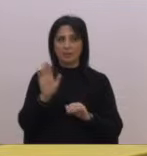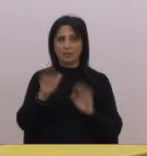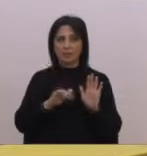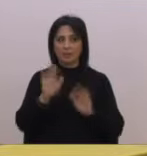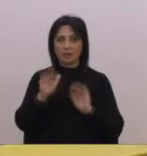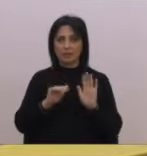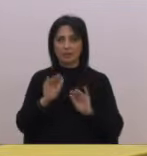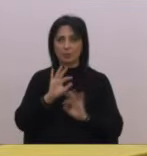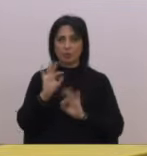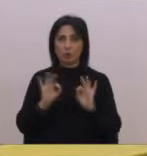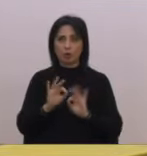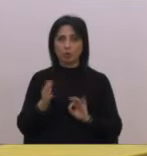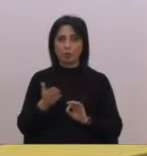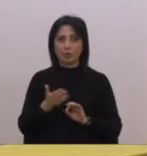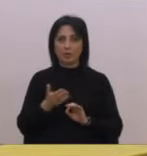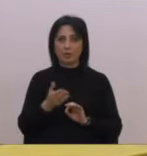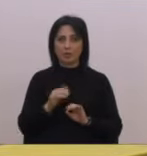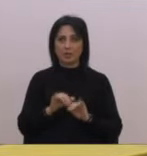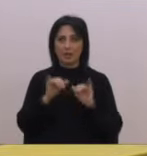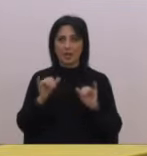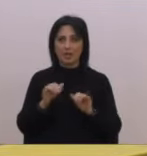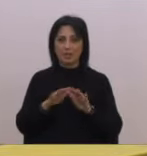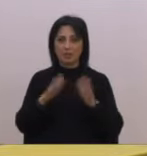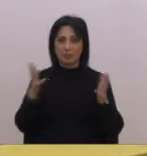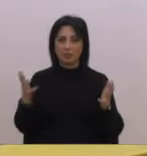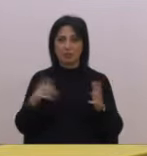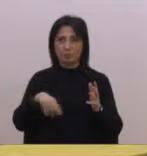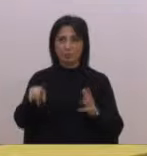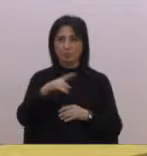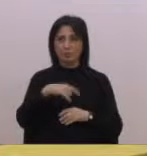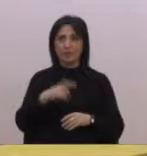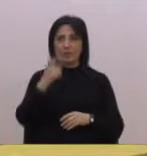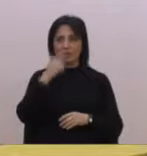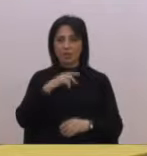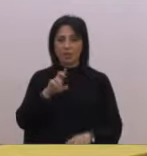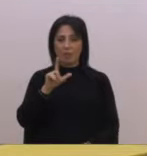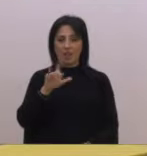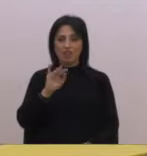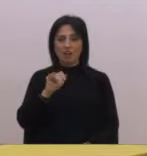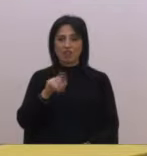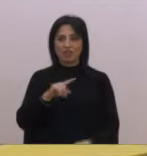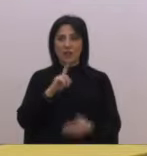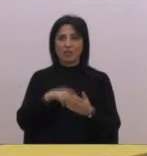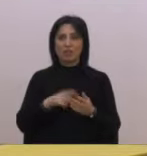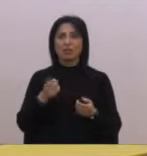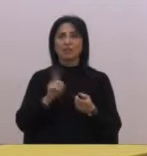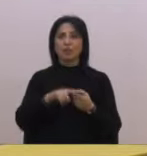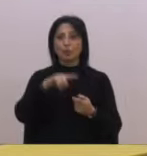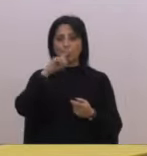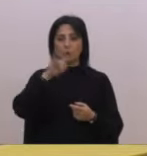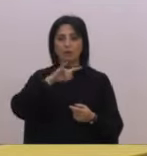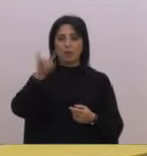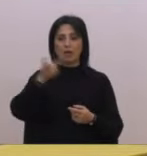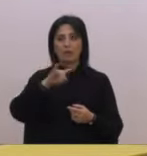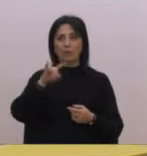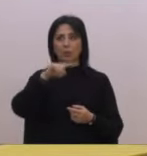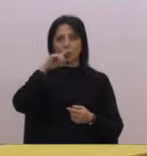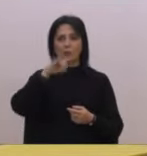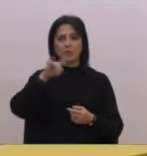სესხების პროექტი, რომელიც გაზდის მასშტაბს. Ბატონ ლევან ბეჟაშვილის კითხვა უკავშირდებოდა